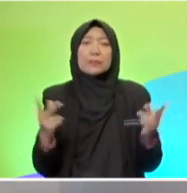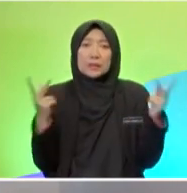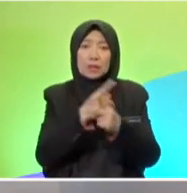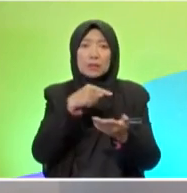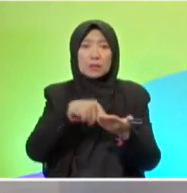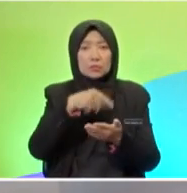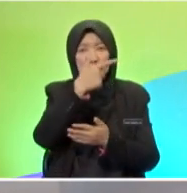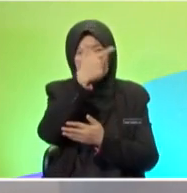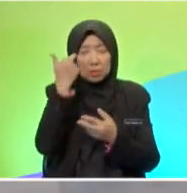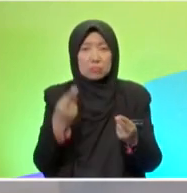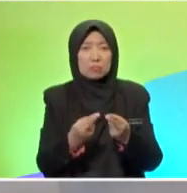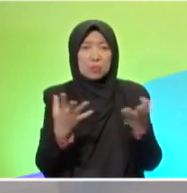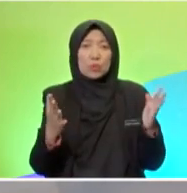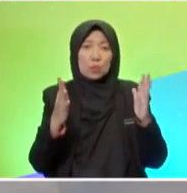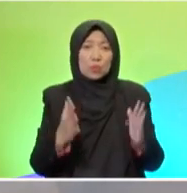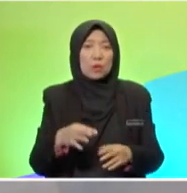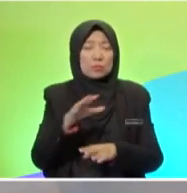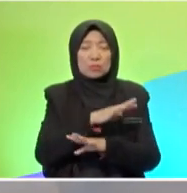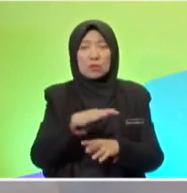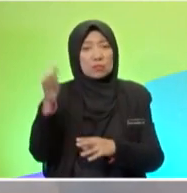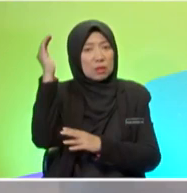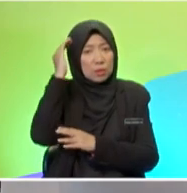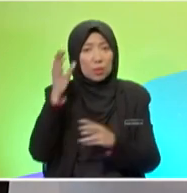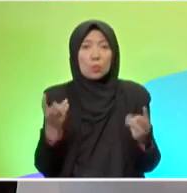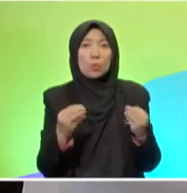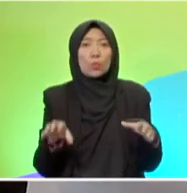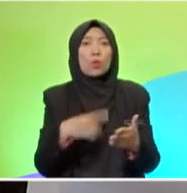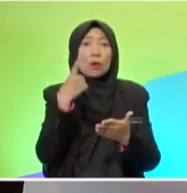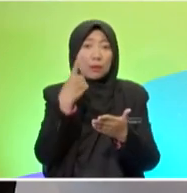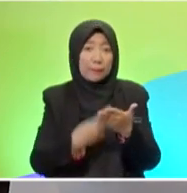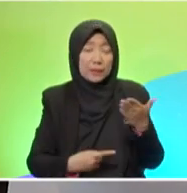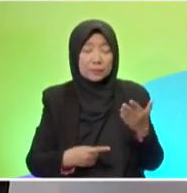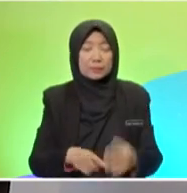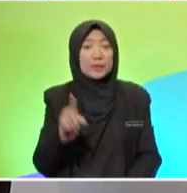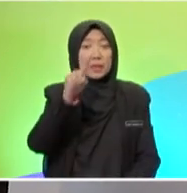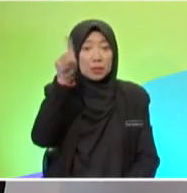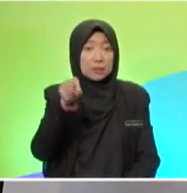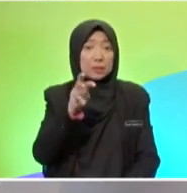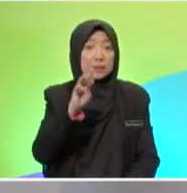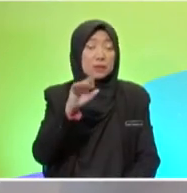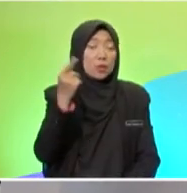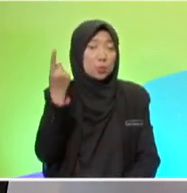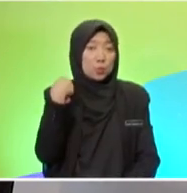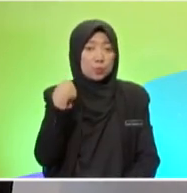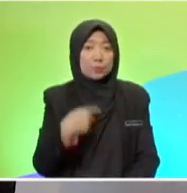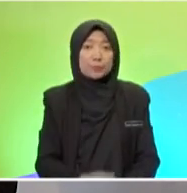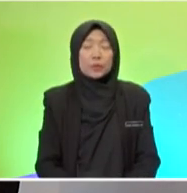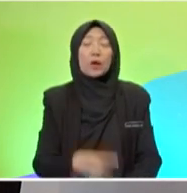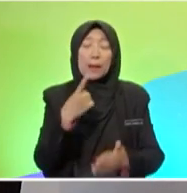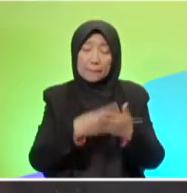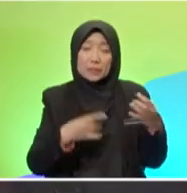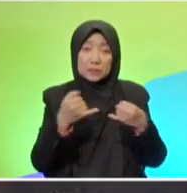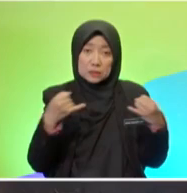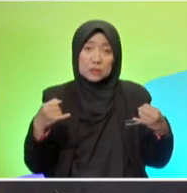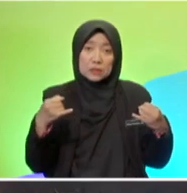tak tahu ndak apa-apa benar-benar itu belagu kepada mereka jadi kalaulah saya tanya kepada Mira dahulu tidak kagak Apa jenis kendaraan di